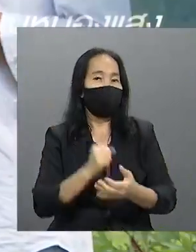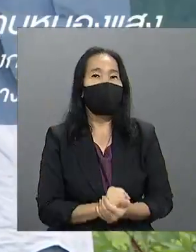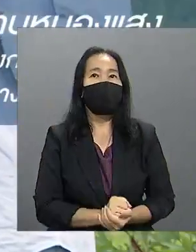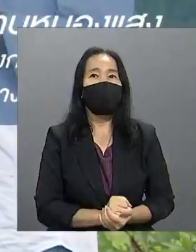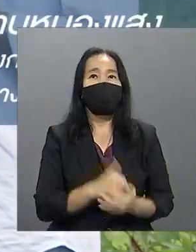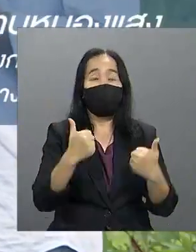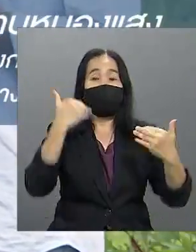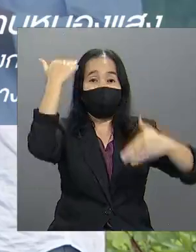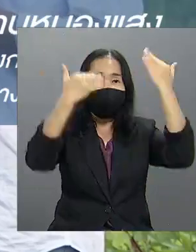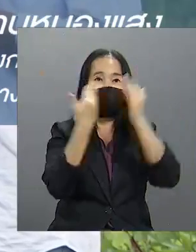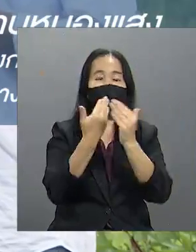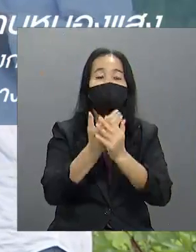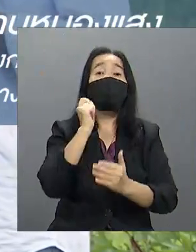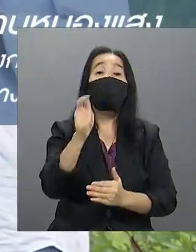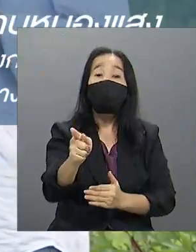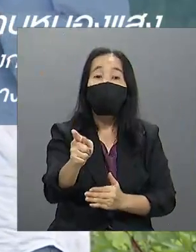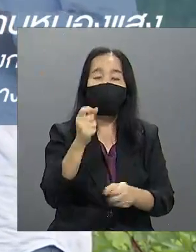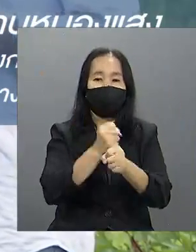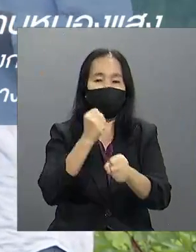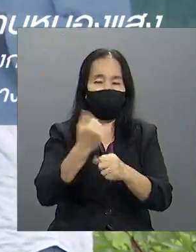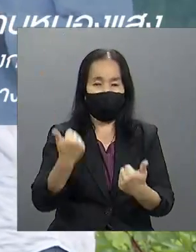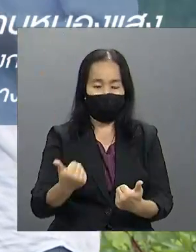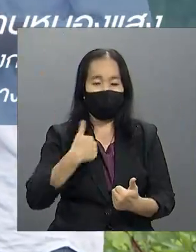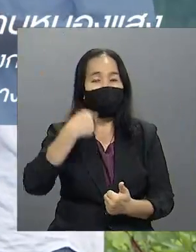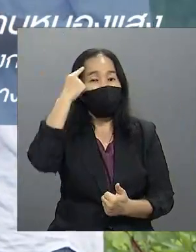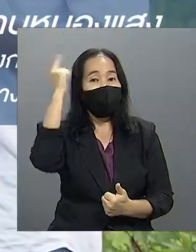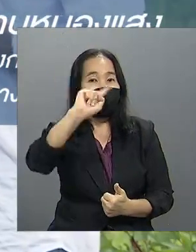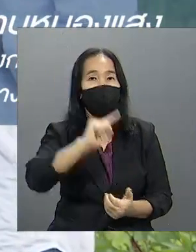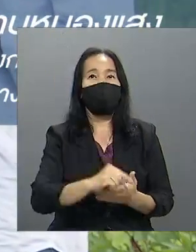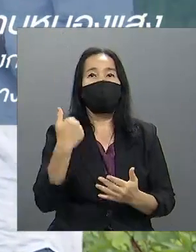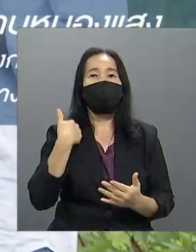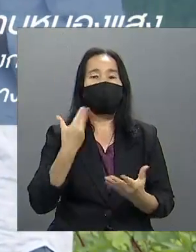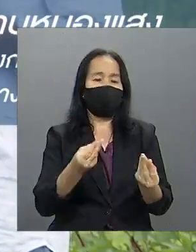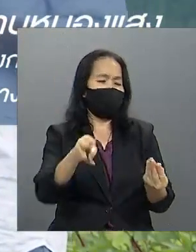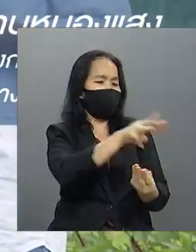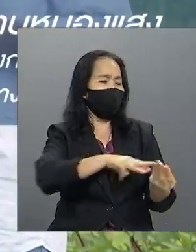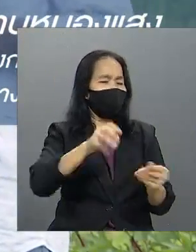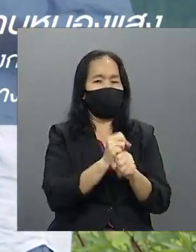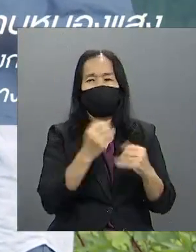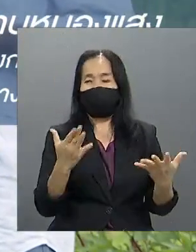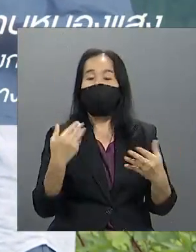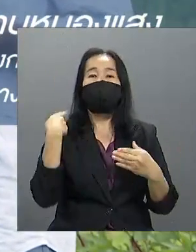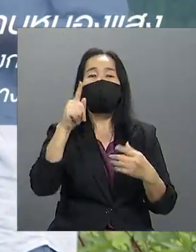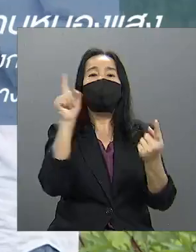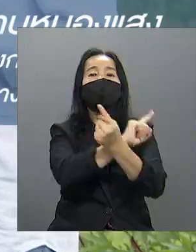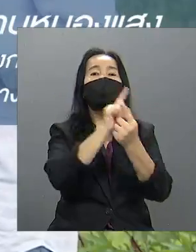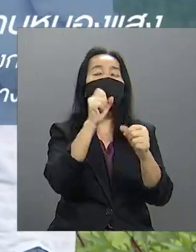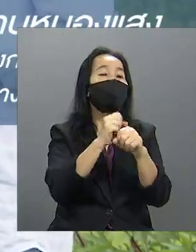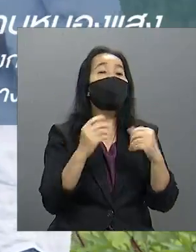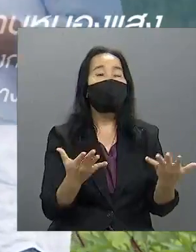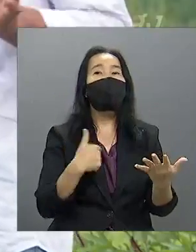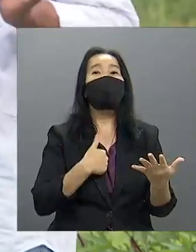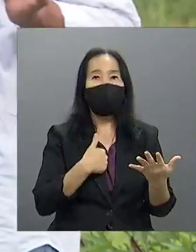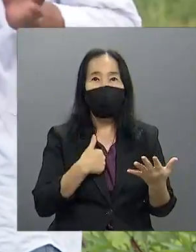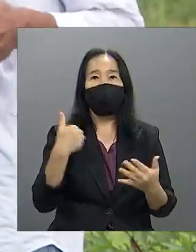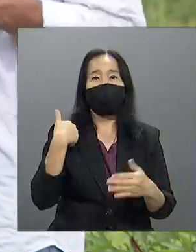ราช่วงนี้เราก็อยากจะใช้พื้นที่ให้มันเป็นประโยชน์กับสังคมเราก็ชวนกลุ่มภาคีเครือข่ายของเ